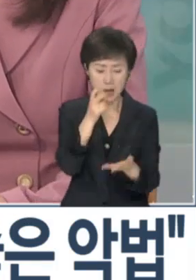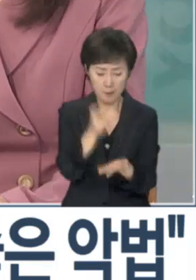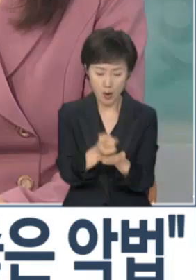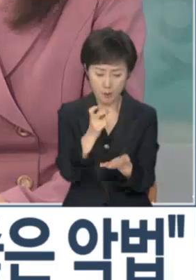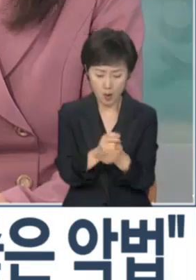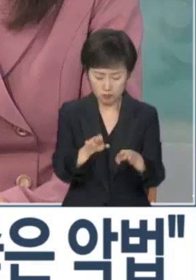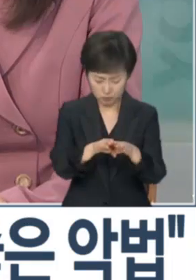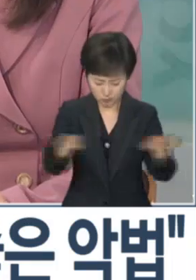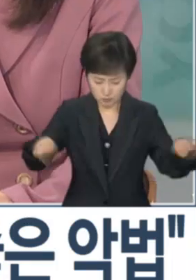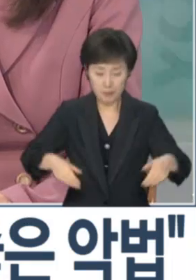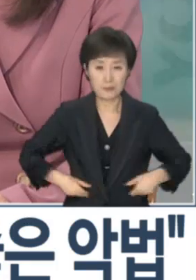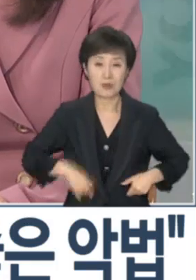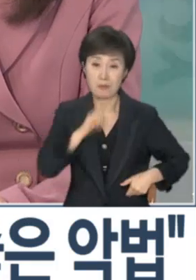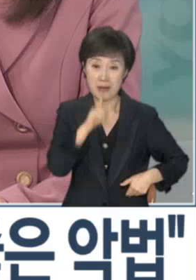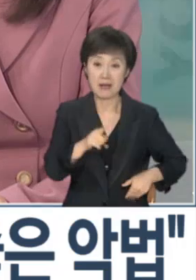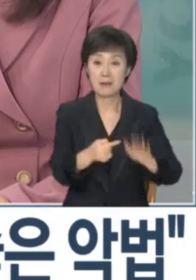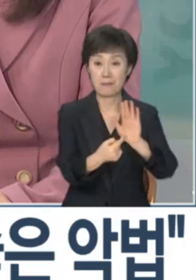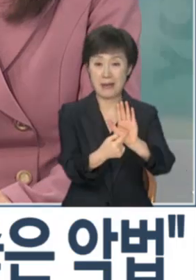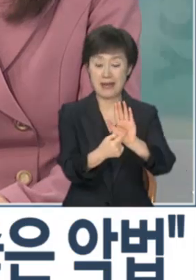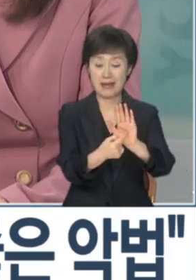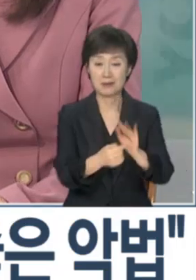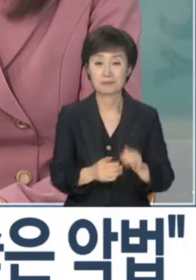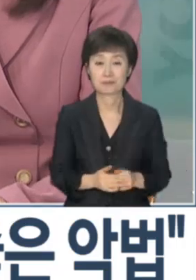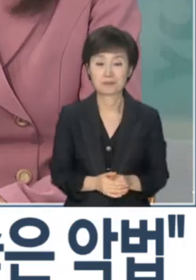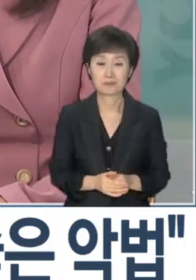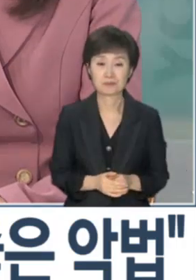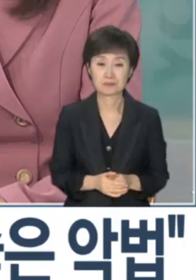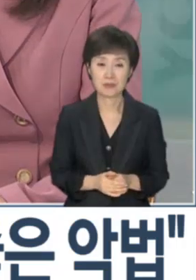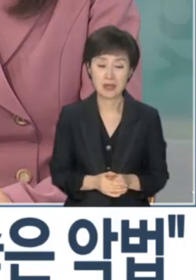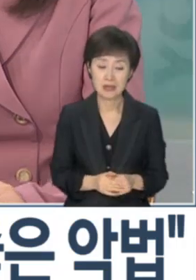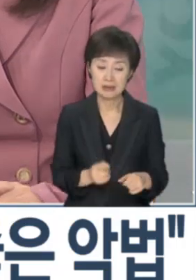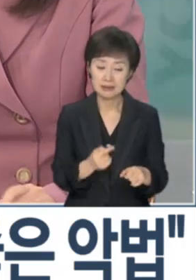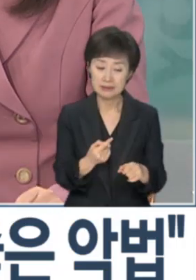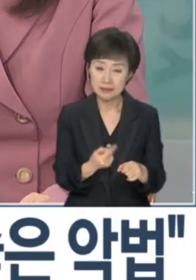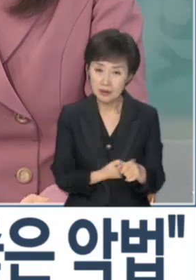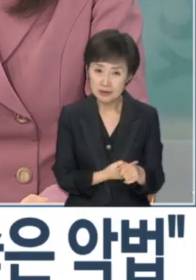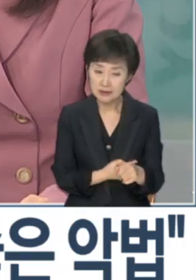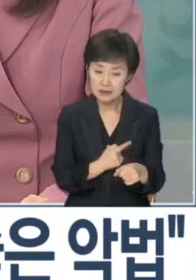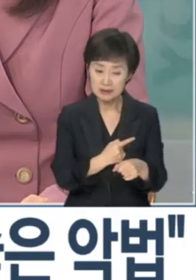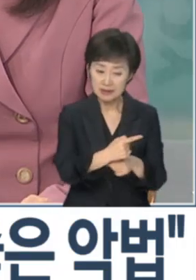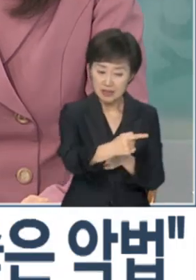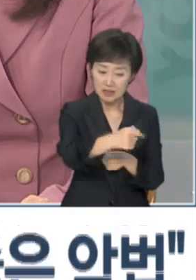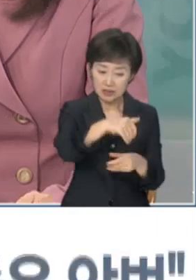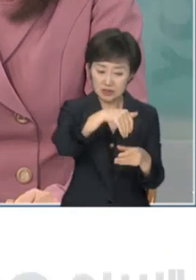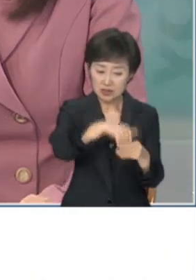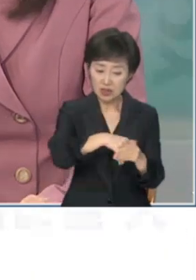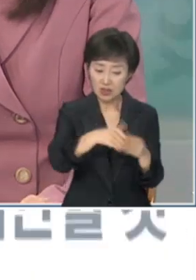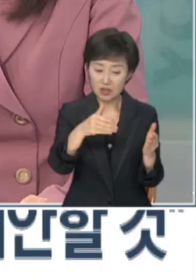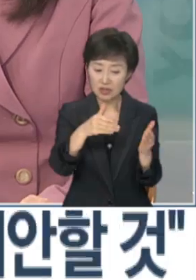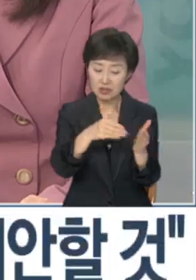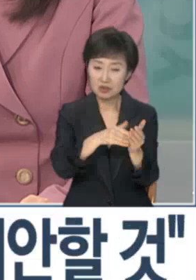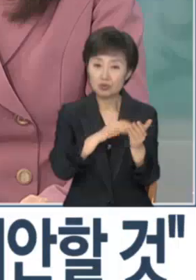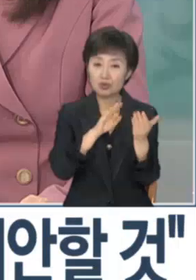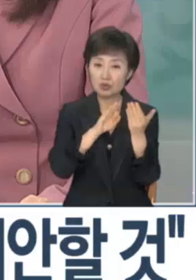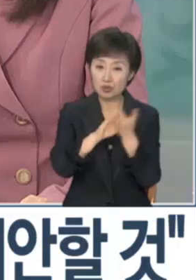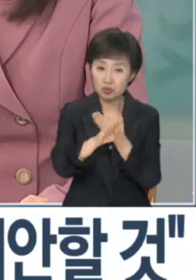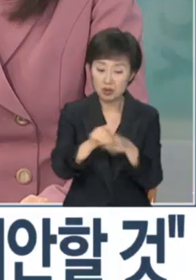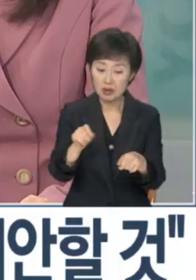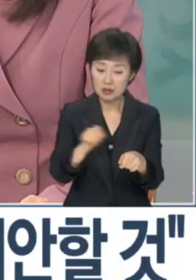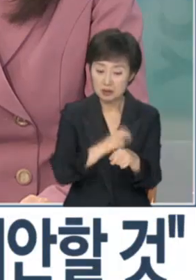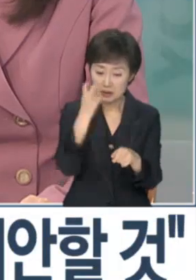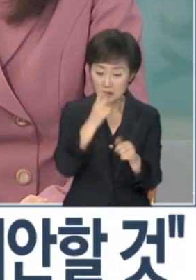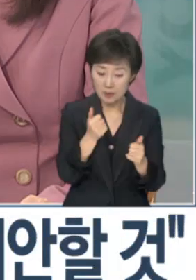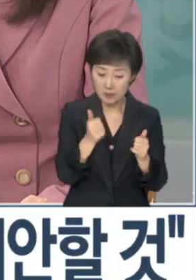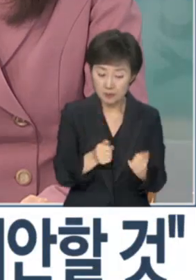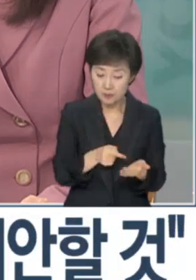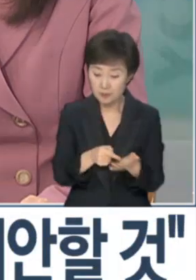없다라고 이제 이런 이야기가 나왔기 때문에 총선 후에 이제 비대위원장이 된다면 총선 후에 특검을 제안하지